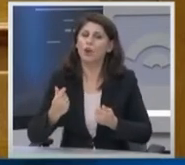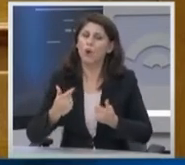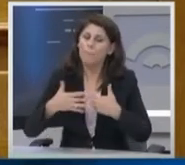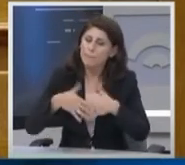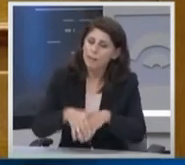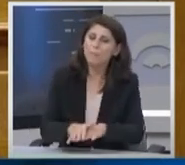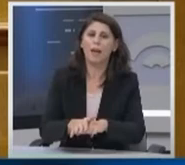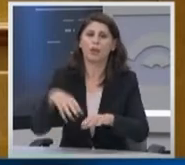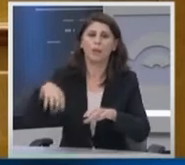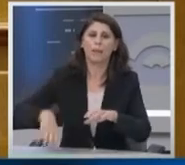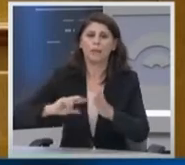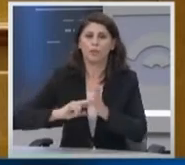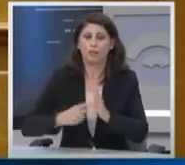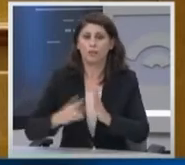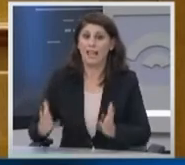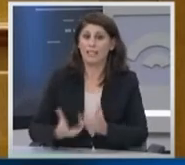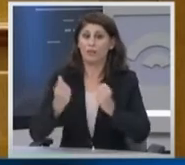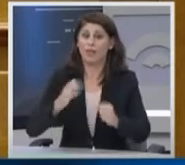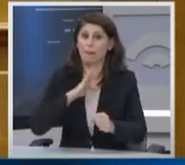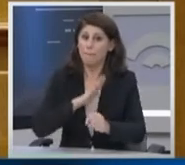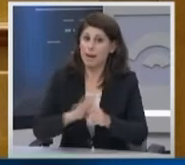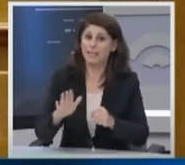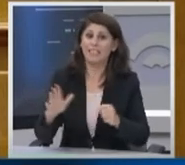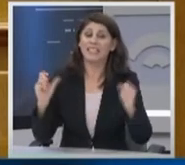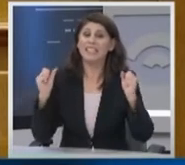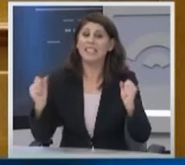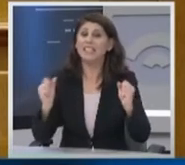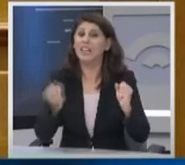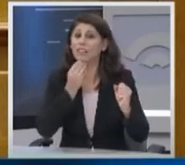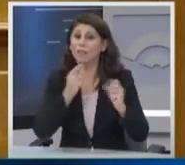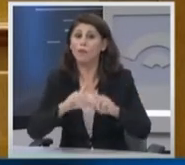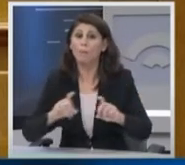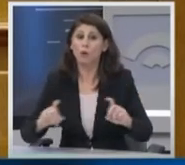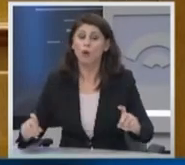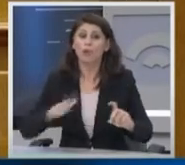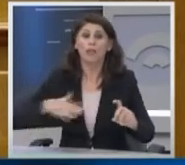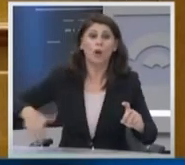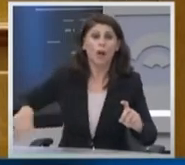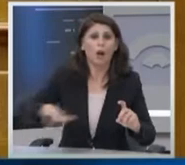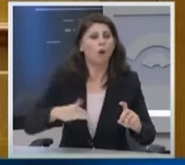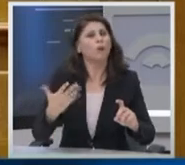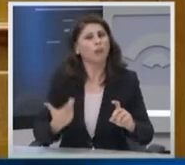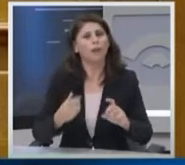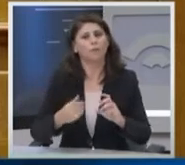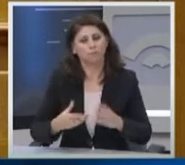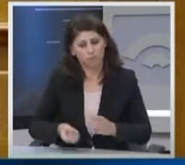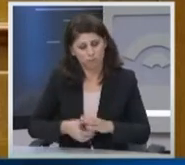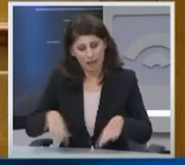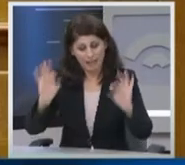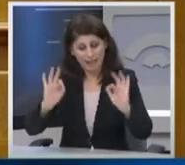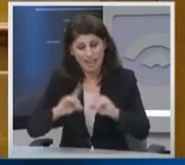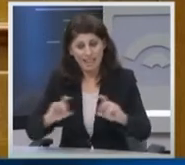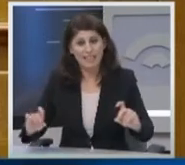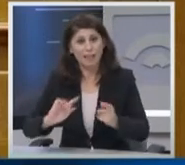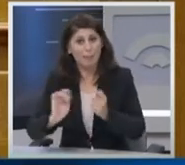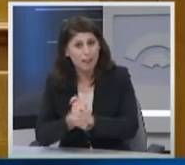της οικονομίας, για να εξασφαλίσει επαρκή υγιεινή διατροφικά προϊόντα για το λαό, αλλά και πρώτες ύλες για